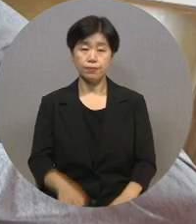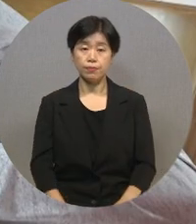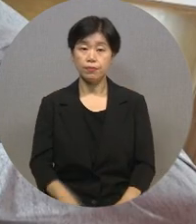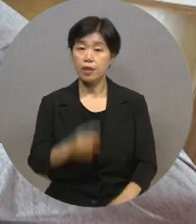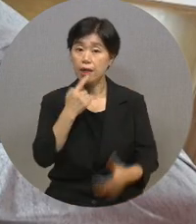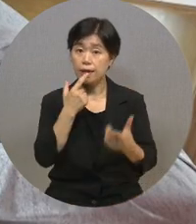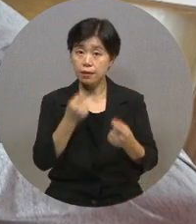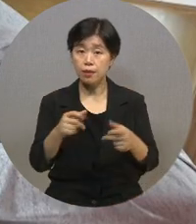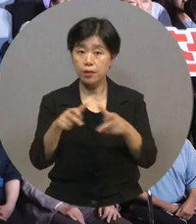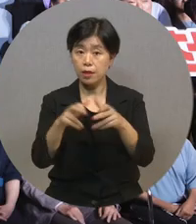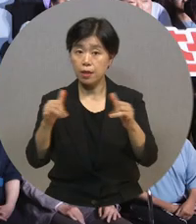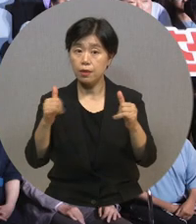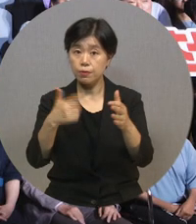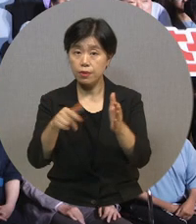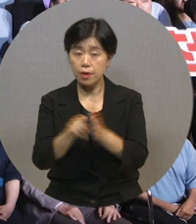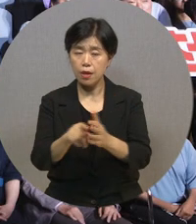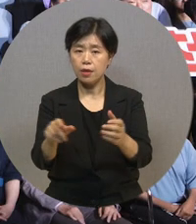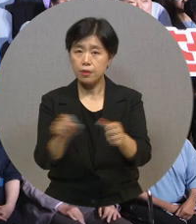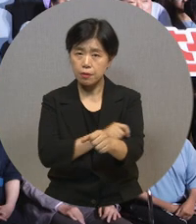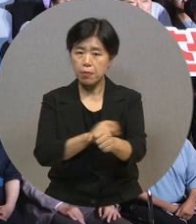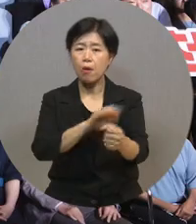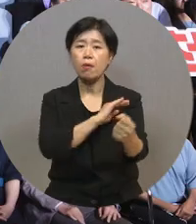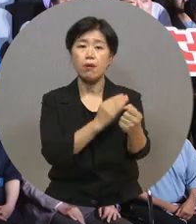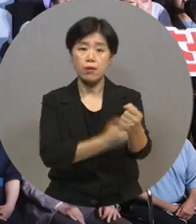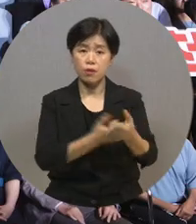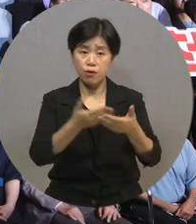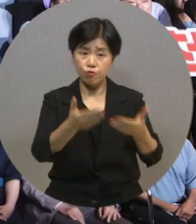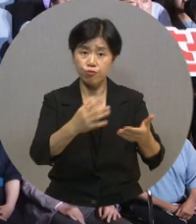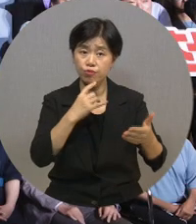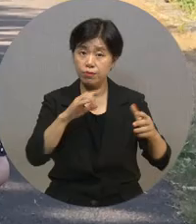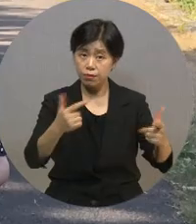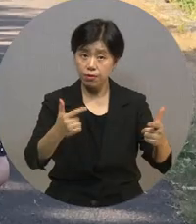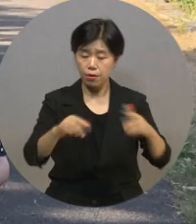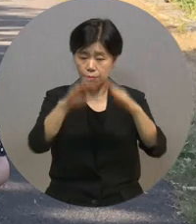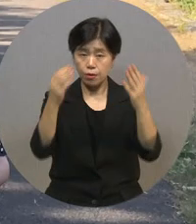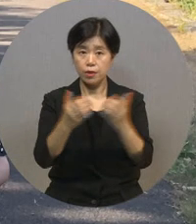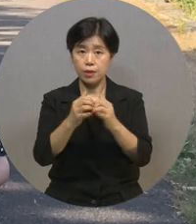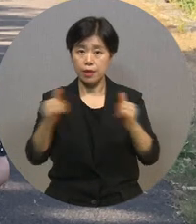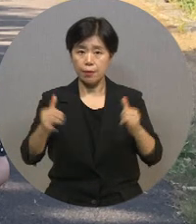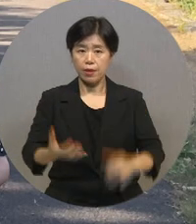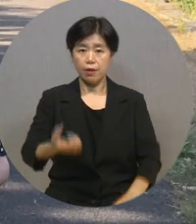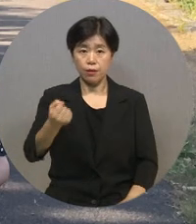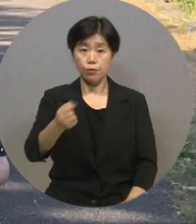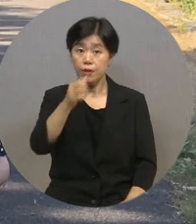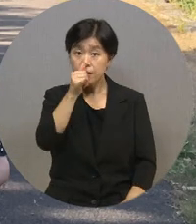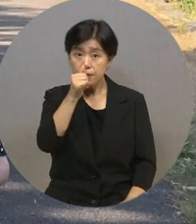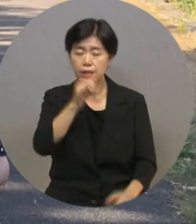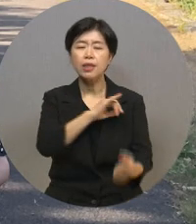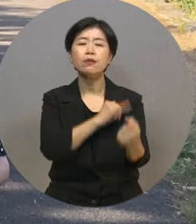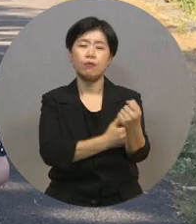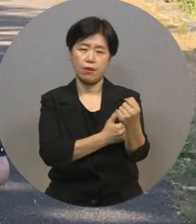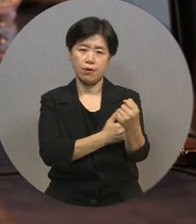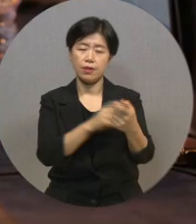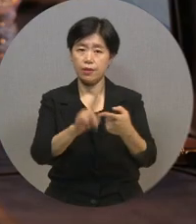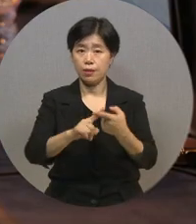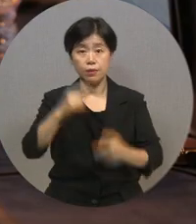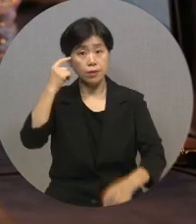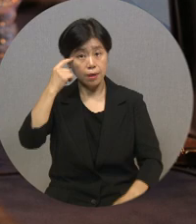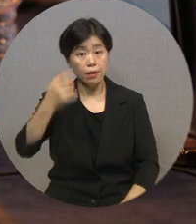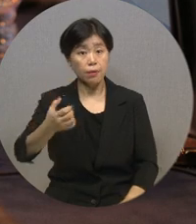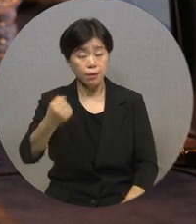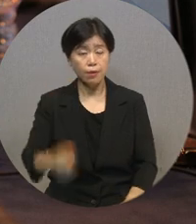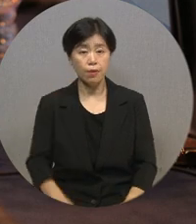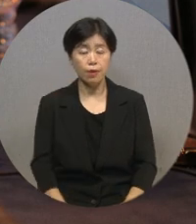이처럼 장애인만의 특별한 권리 증진이 아니라 모든 사람이 가지고 있는 인권으로서 권리를 위해 모든